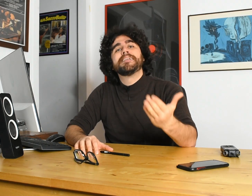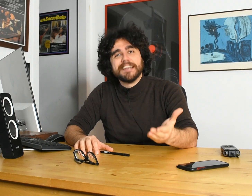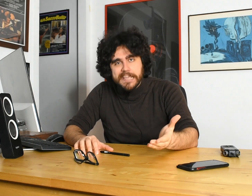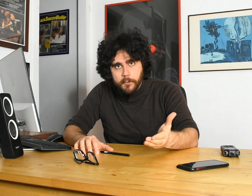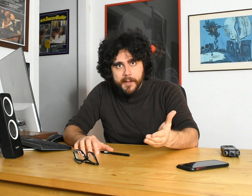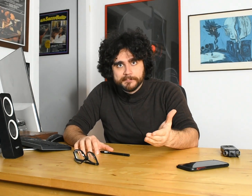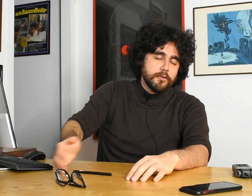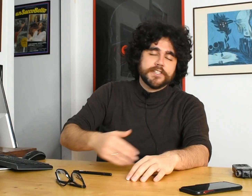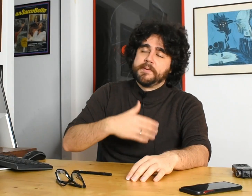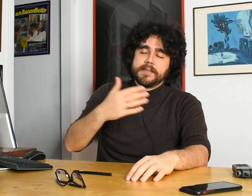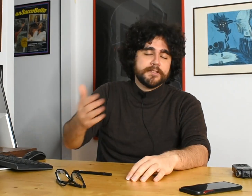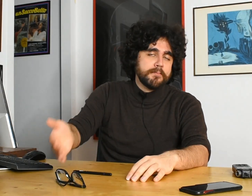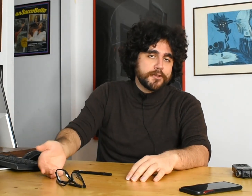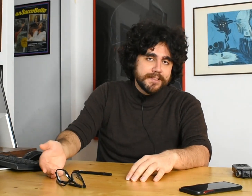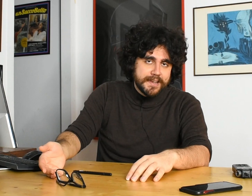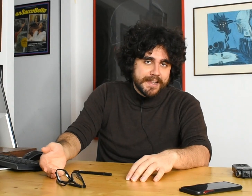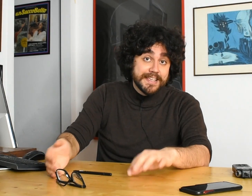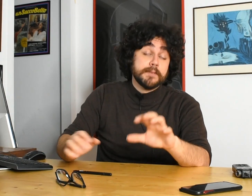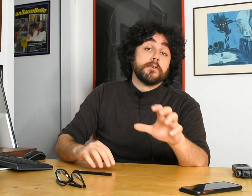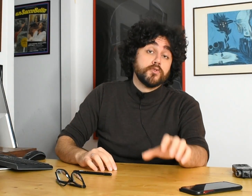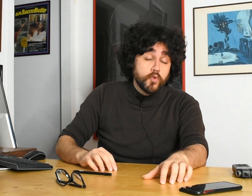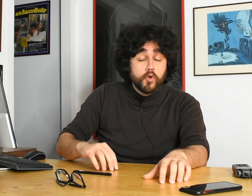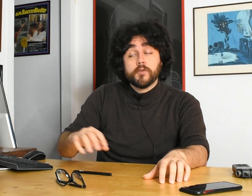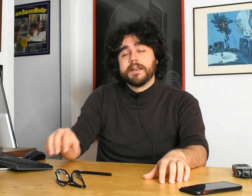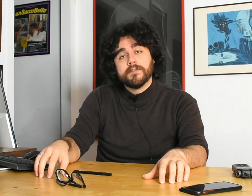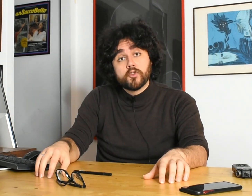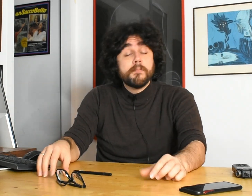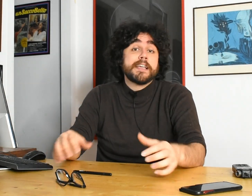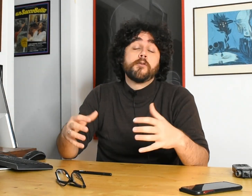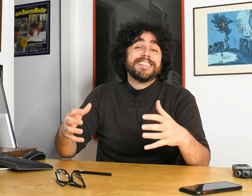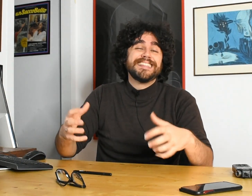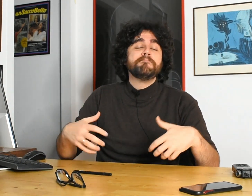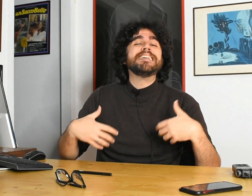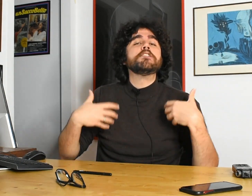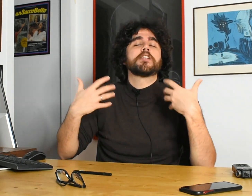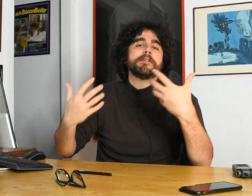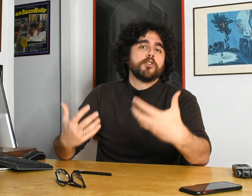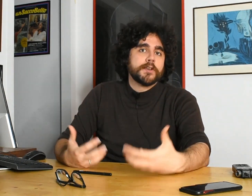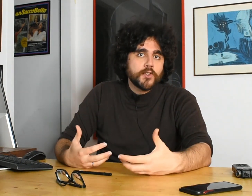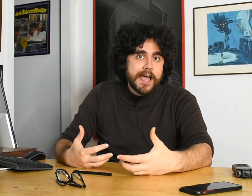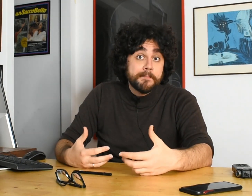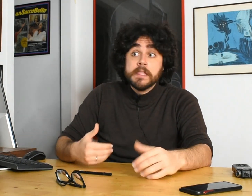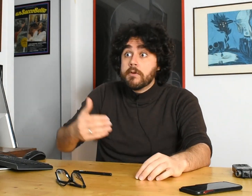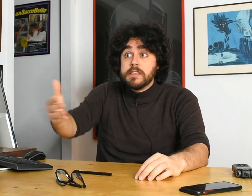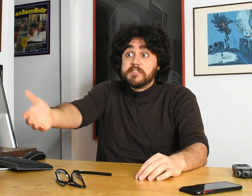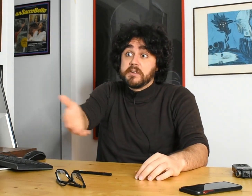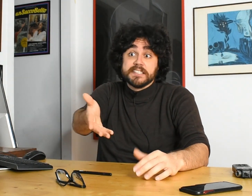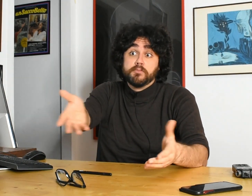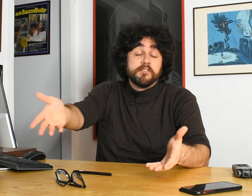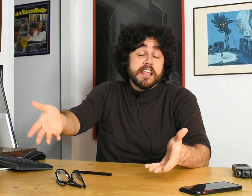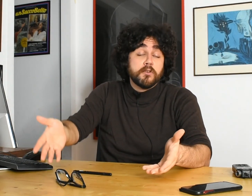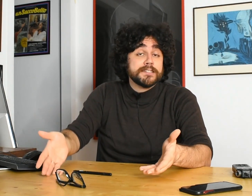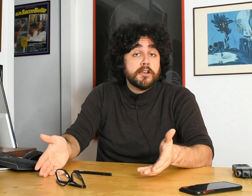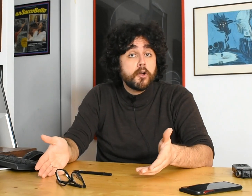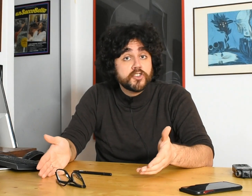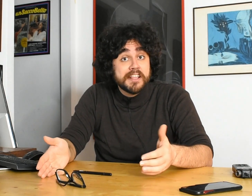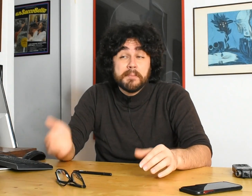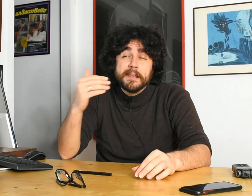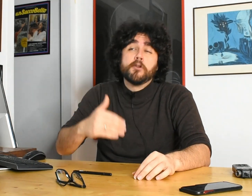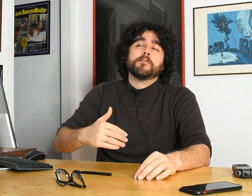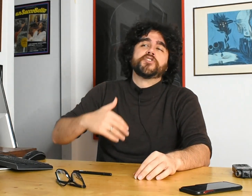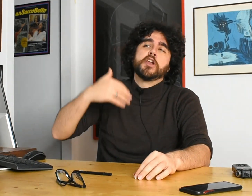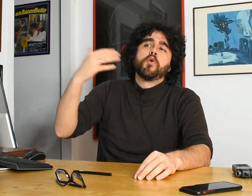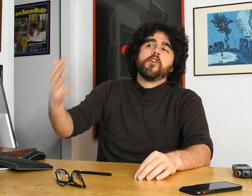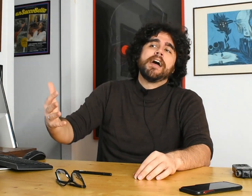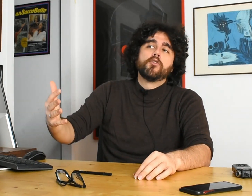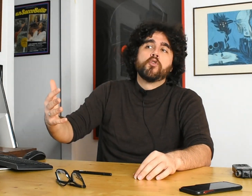tutor madrelingua. Lo sapete quanto è importante l'inglese per lo studio, per il lavoro, ma anche come idea di miglioramento personale. Quindi, visto che sta pure finendo quest'anno angosciante,